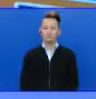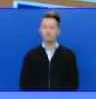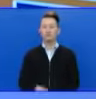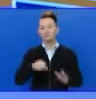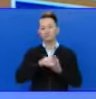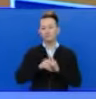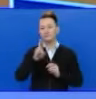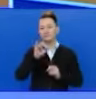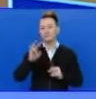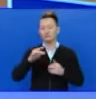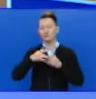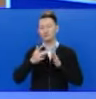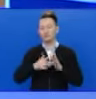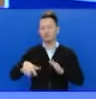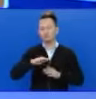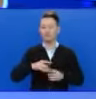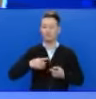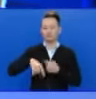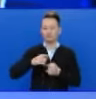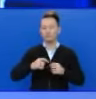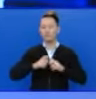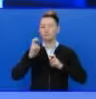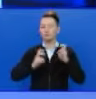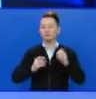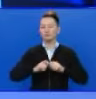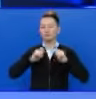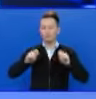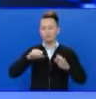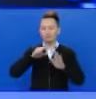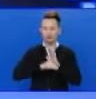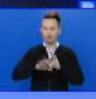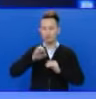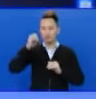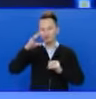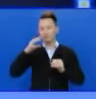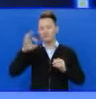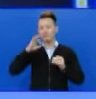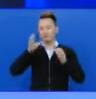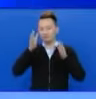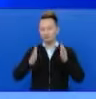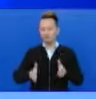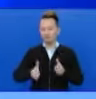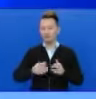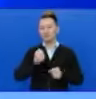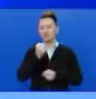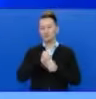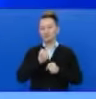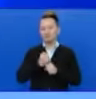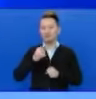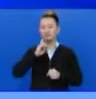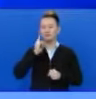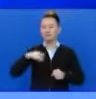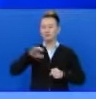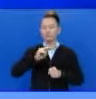Кеншілер қаласы тағы бір кәсіпорынмен толықты. Жаңа өндіріс орында трансформатор құрамына қажетті қосалқы бөлшектер шығарылып, қала жастарын